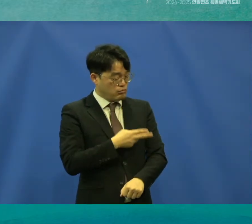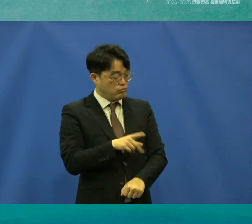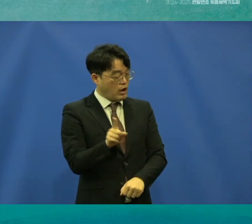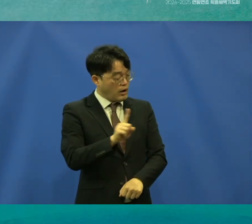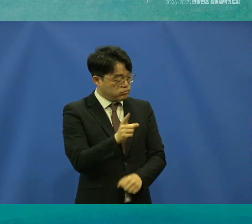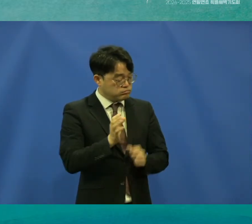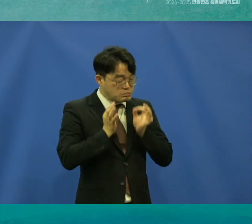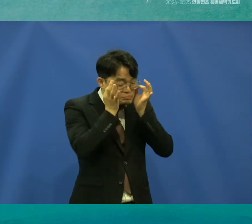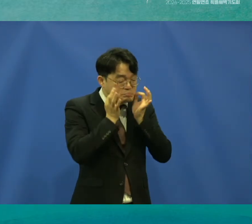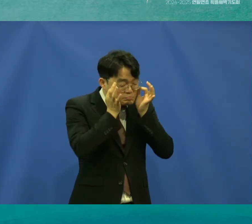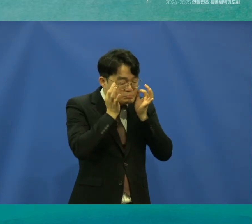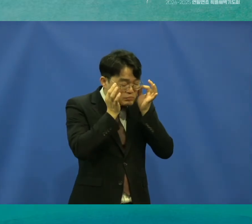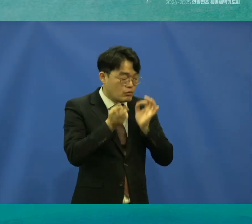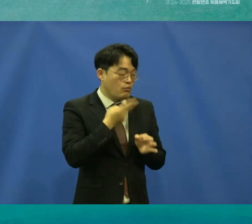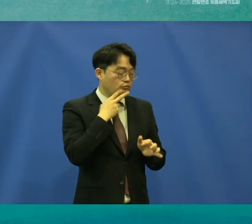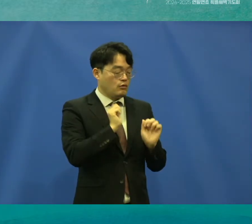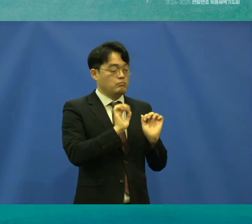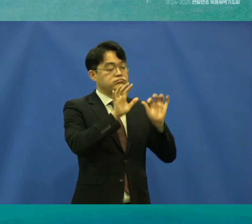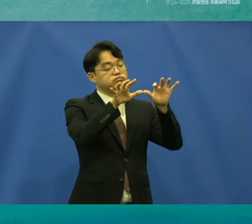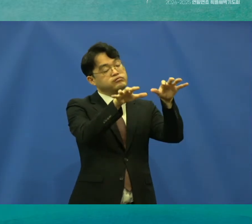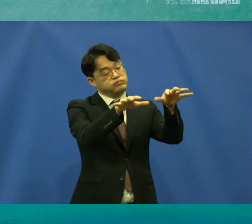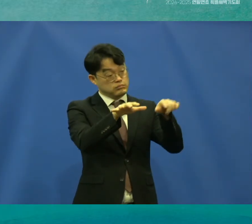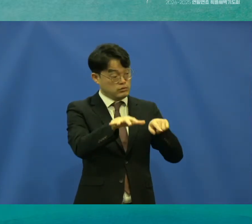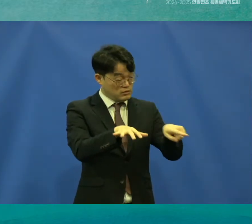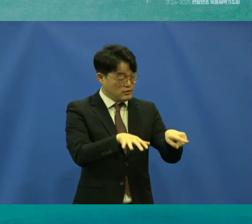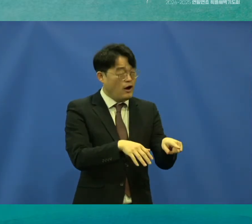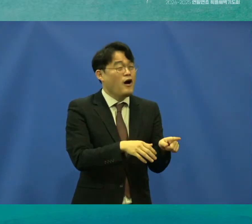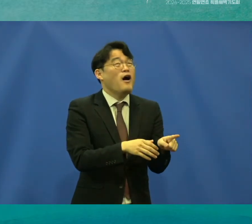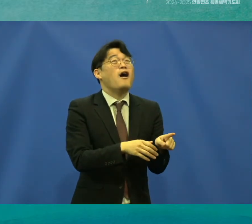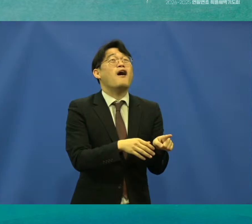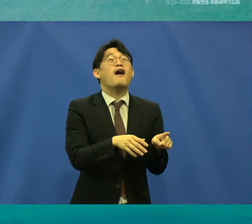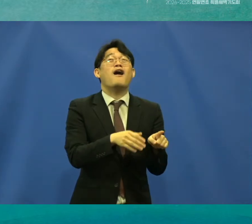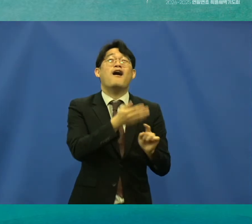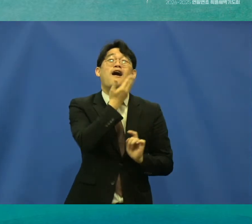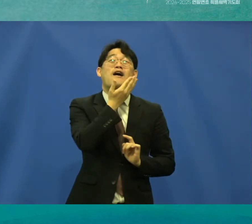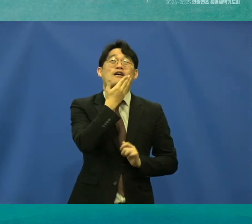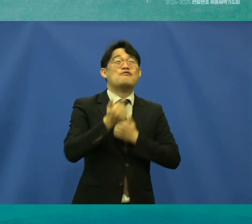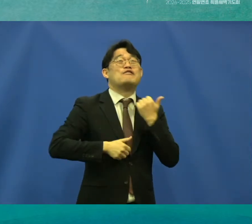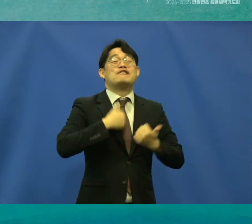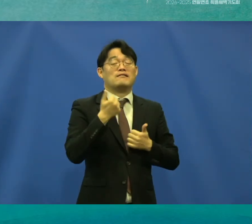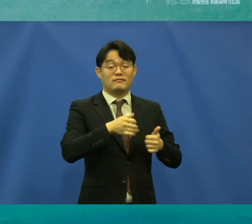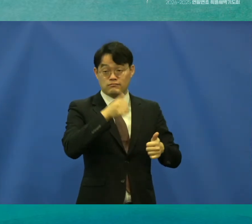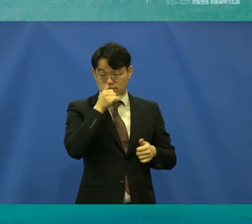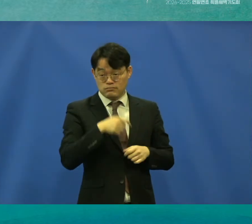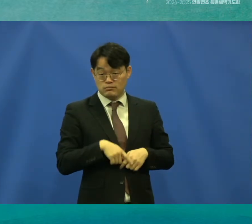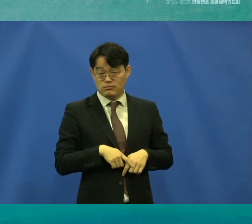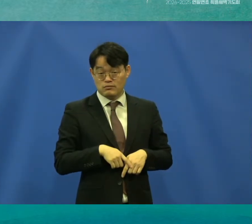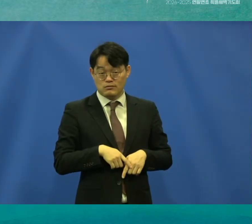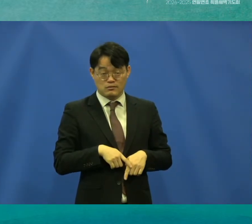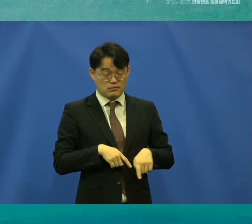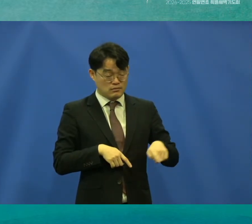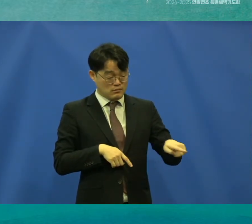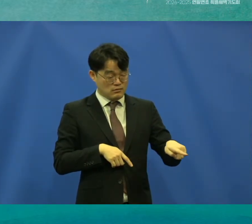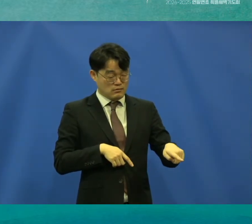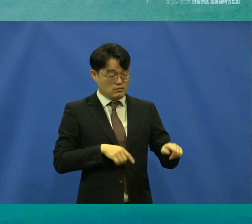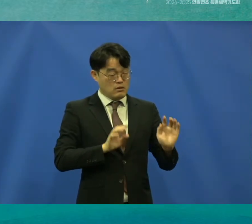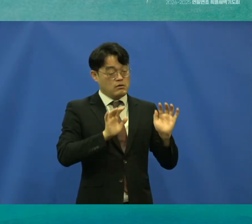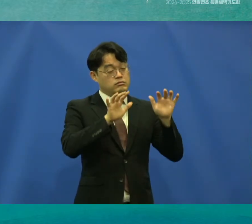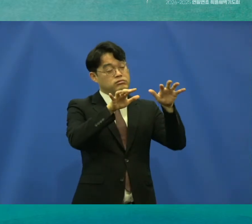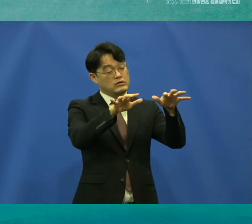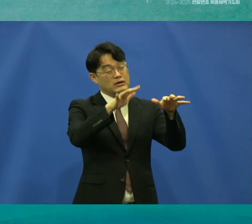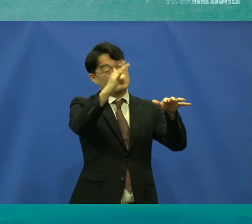그 박넝쿨은 너가 수고도 아니하고 재배하지도 않고 그것도 금방 시들어 버릴